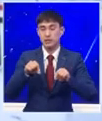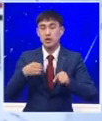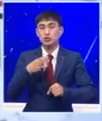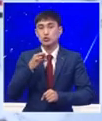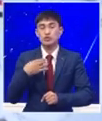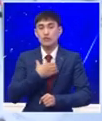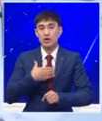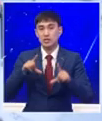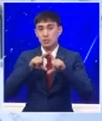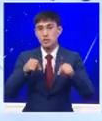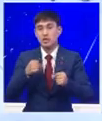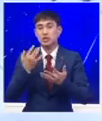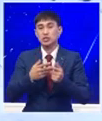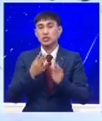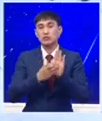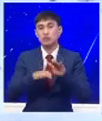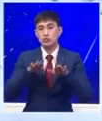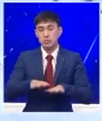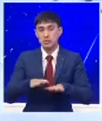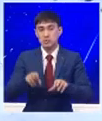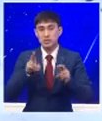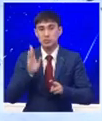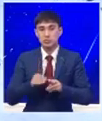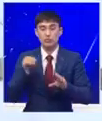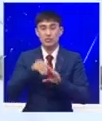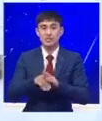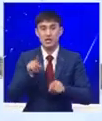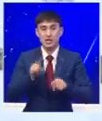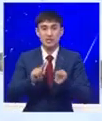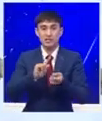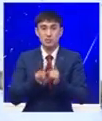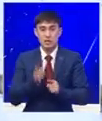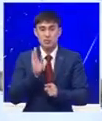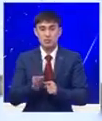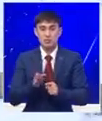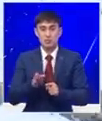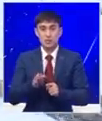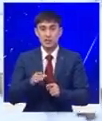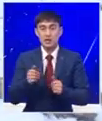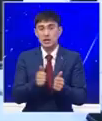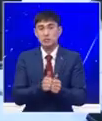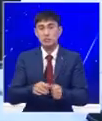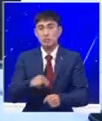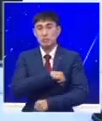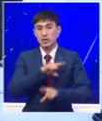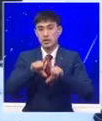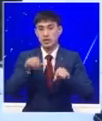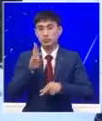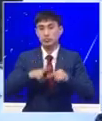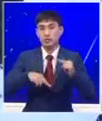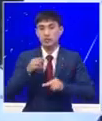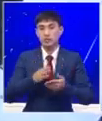объект рассчитан на 900 мест, однако специалисты намерены внести некоторые изменения. Отметим, что рядом с поликлиникой также будут